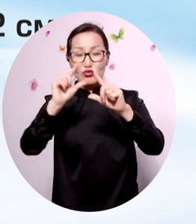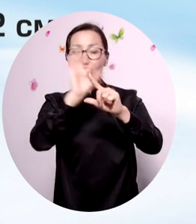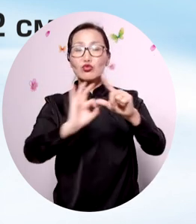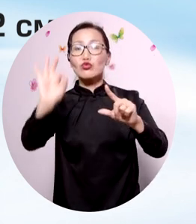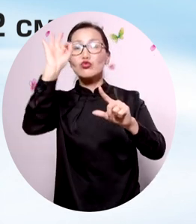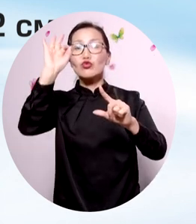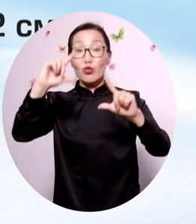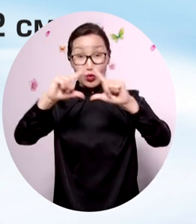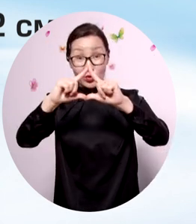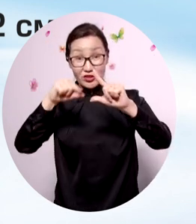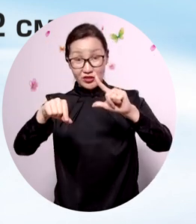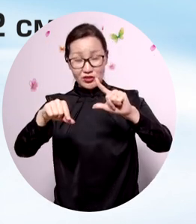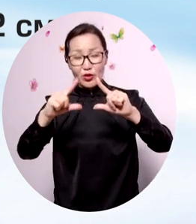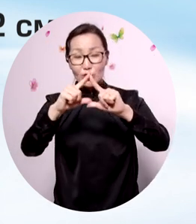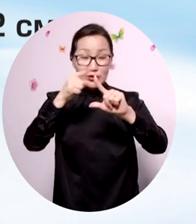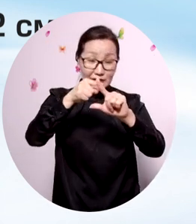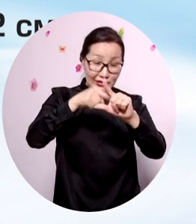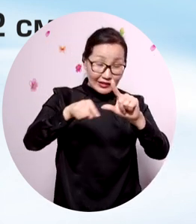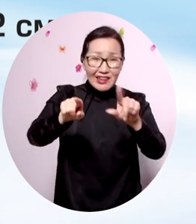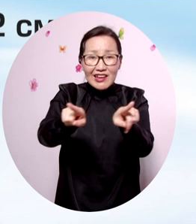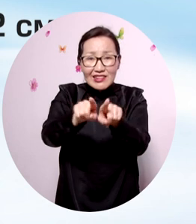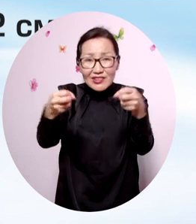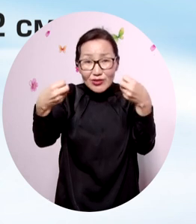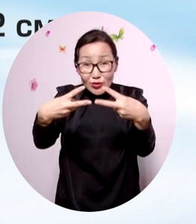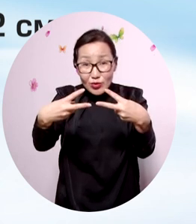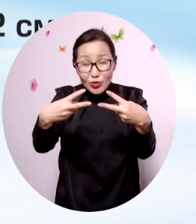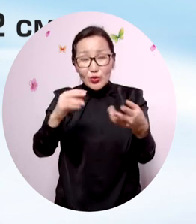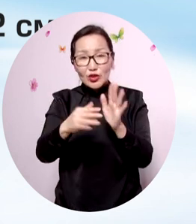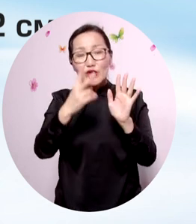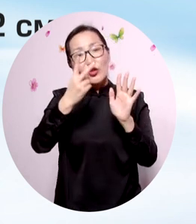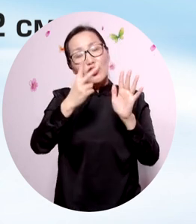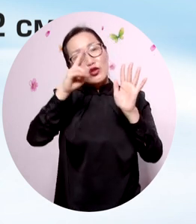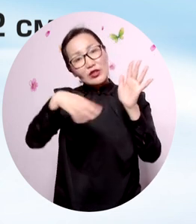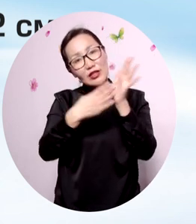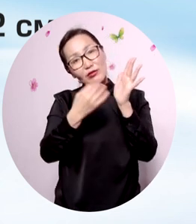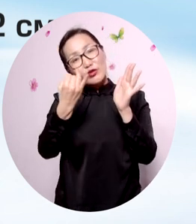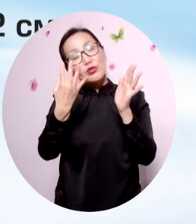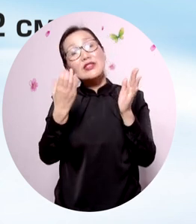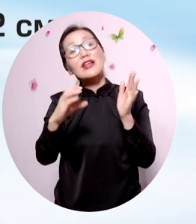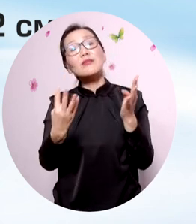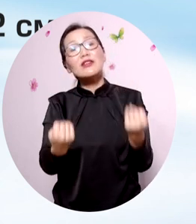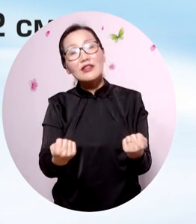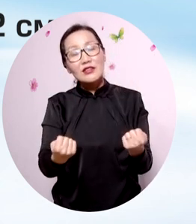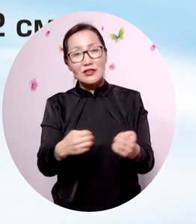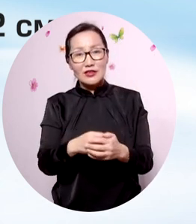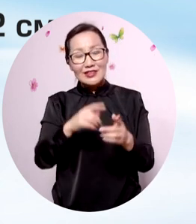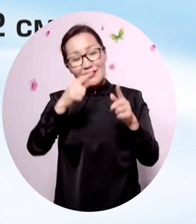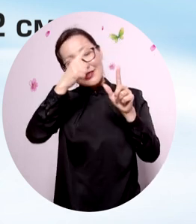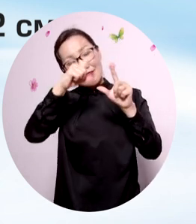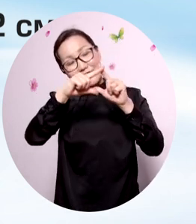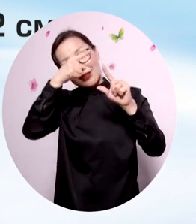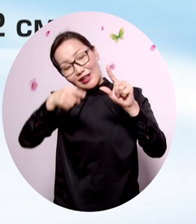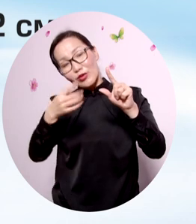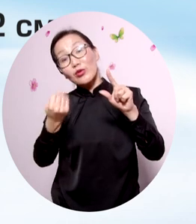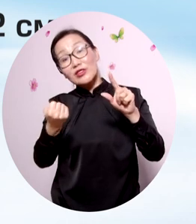гурвалжин байна. Гурван тал нь тэнцүү учраас энэ гурвалжны периметр 29.1 см байна. Тэгвэл талын уртыг яаж олох